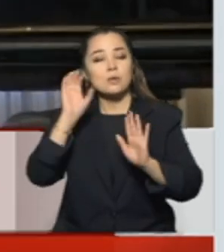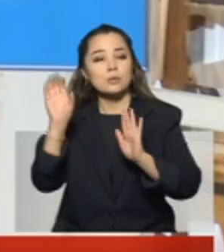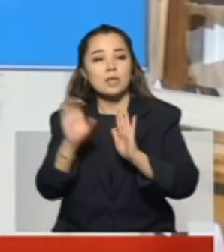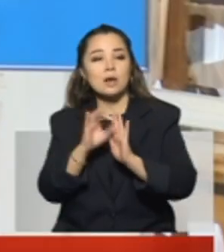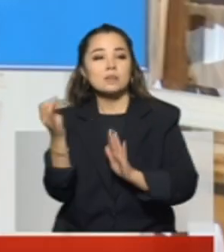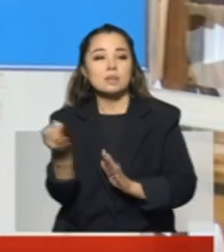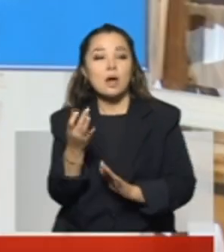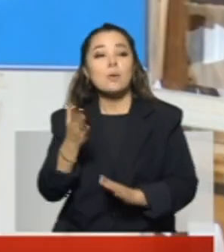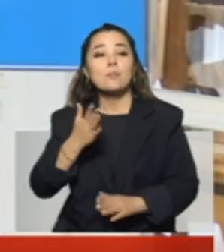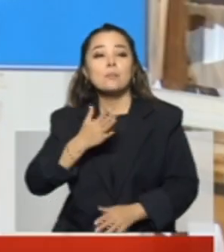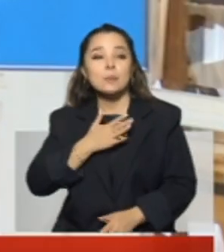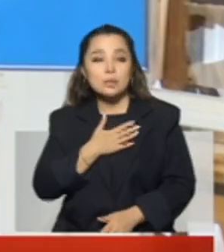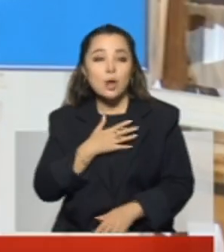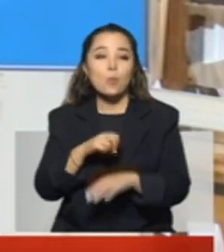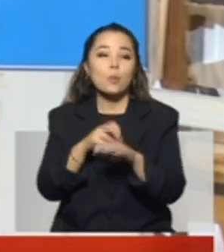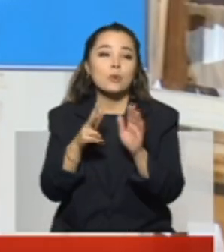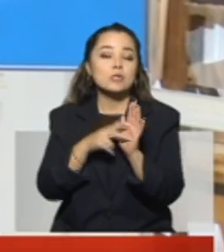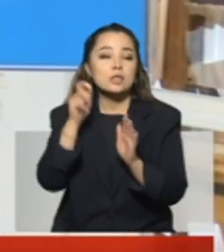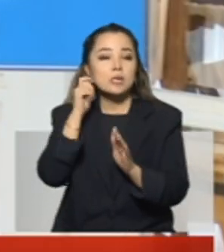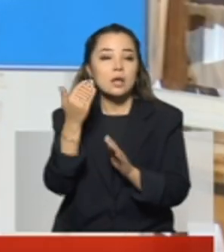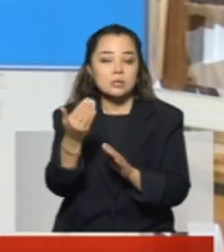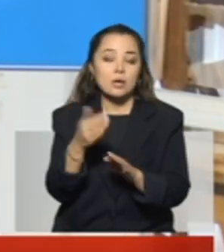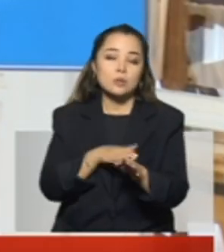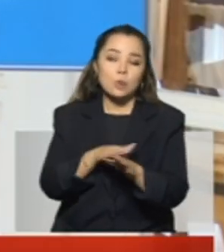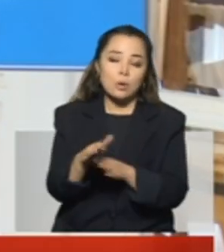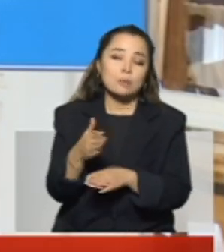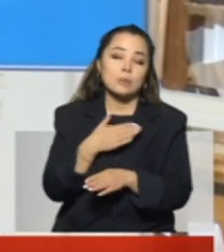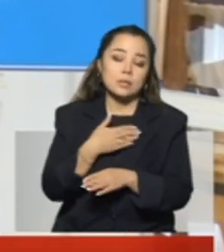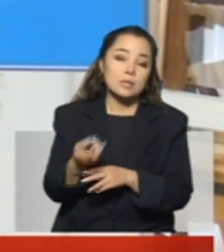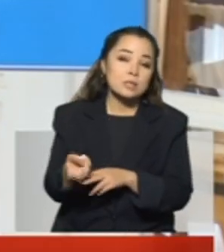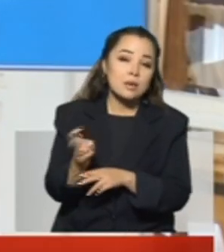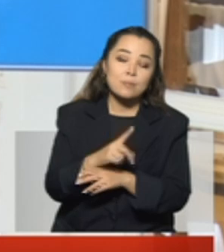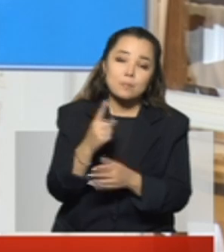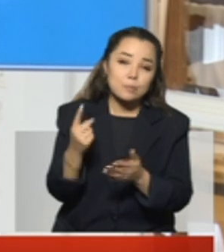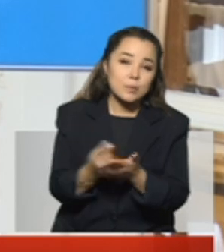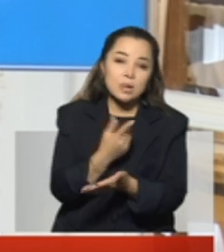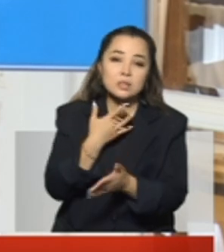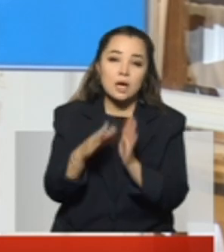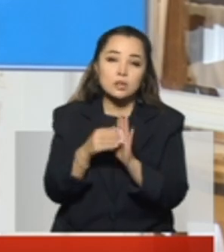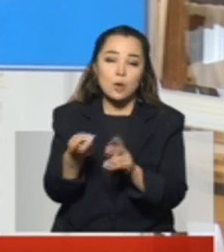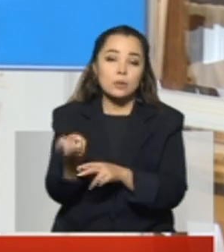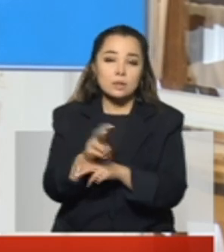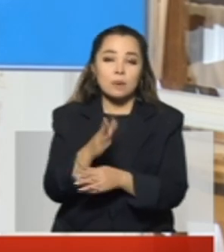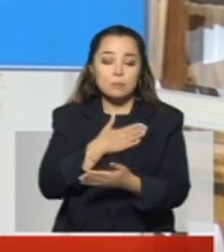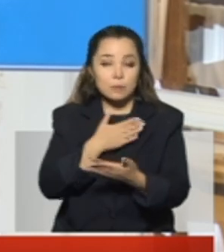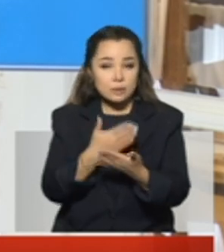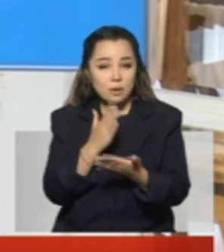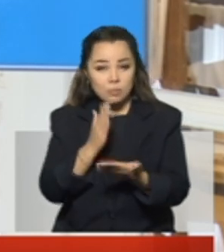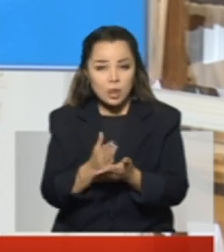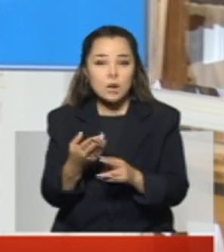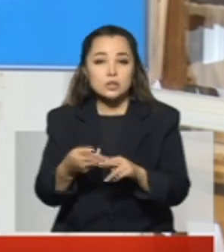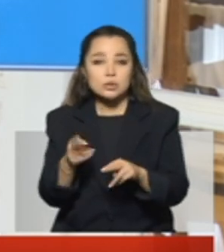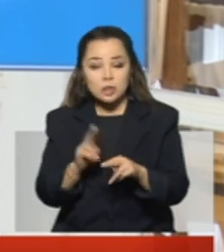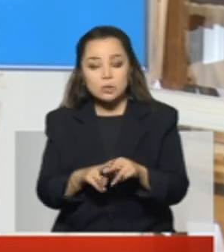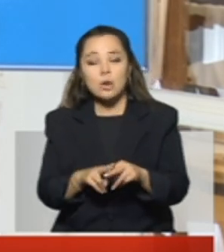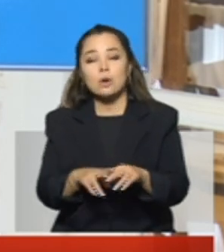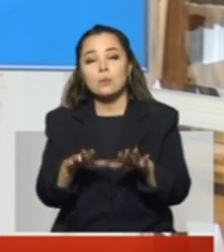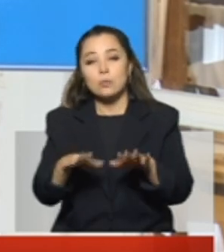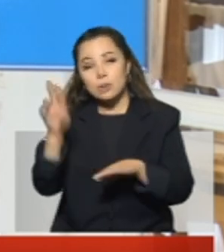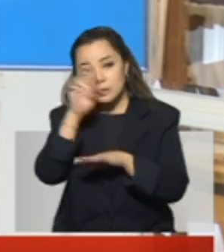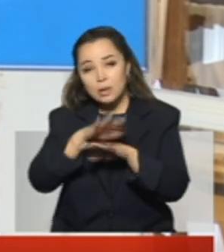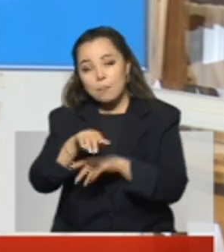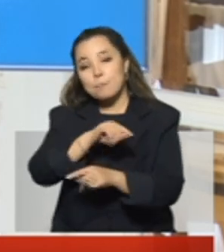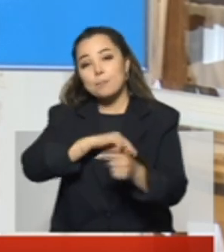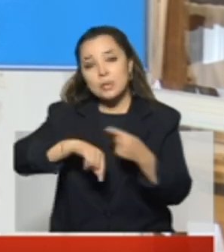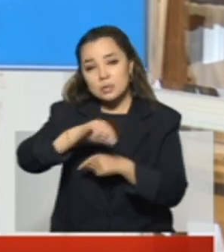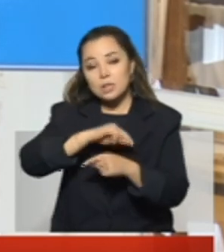тамашалайық. Мен 18 жасқа толып осы жерге бірінші рет дауыс беруге келіп жатырмын. Және де осы елде мен